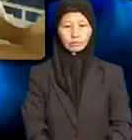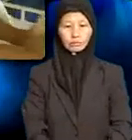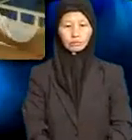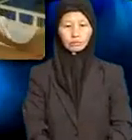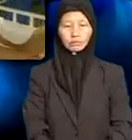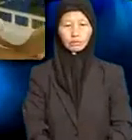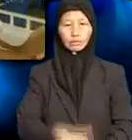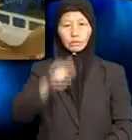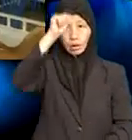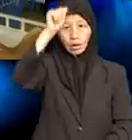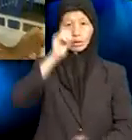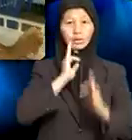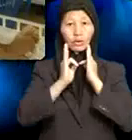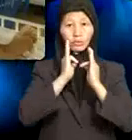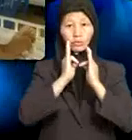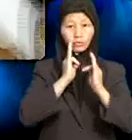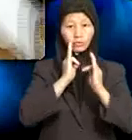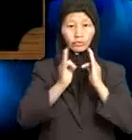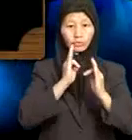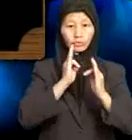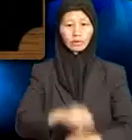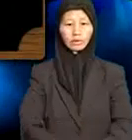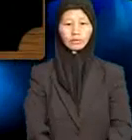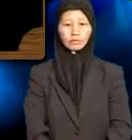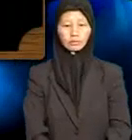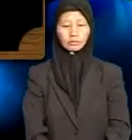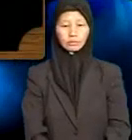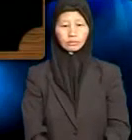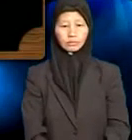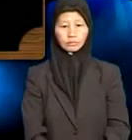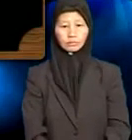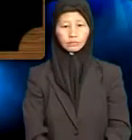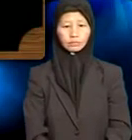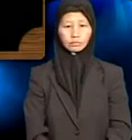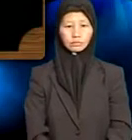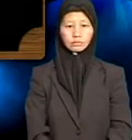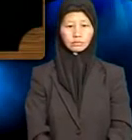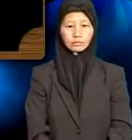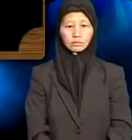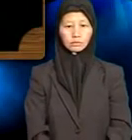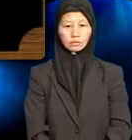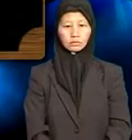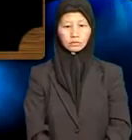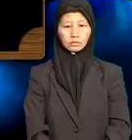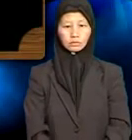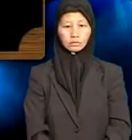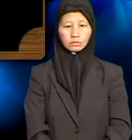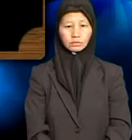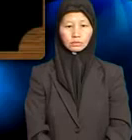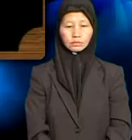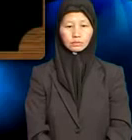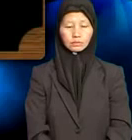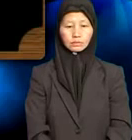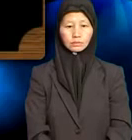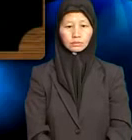Firman Allah menjelaskan, A'udzu billahi minasyaitonir rajim. La